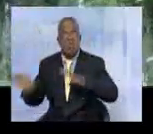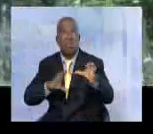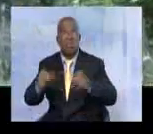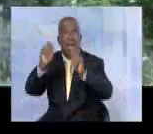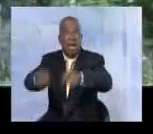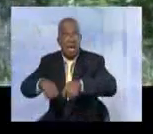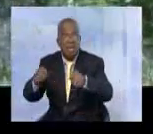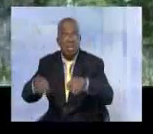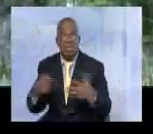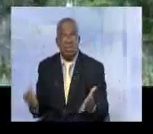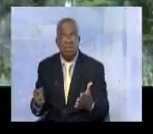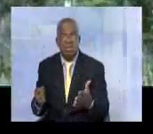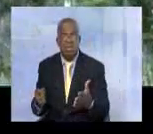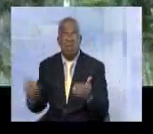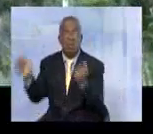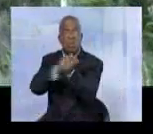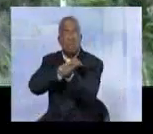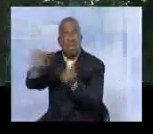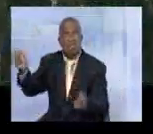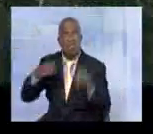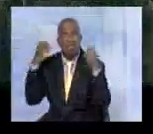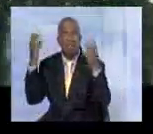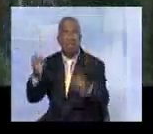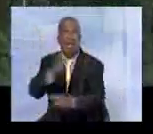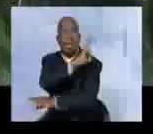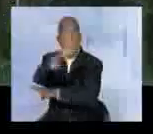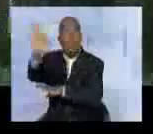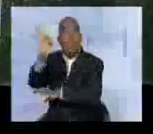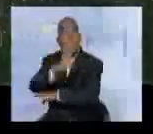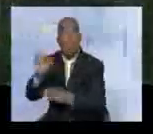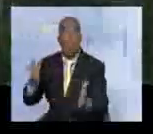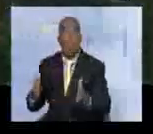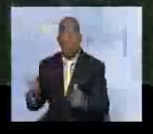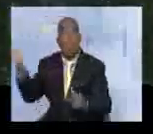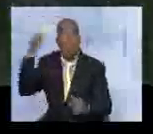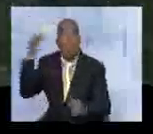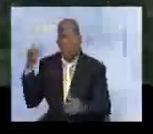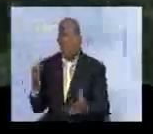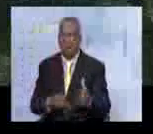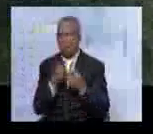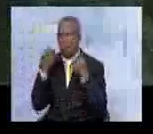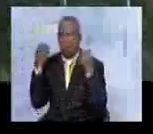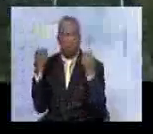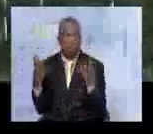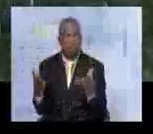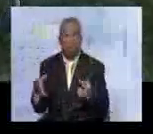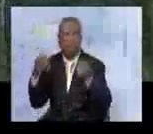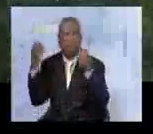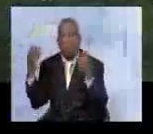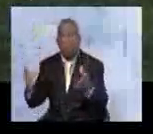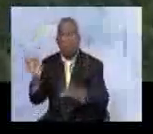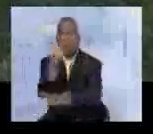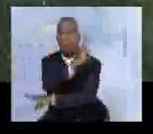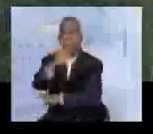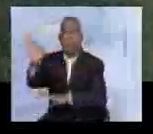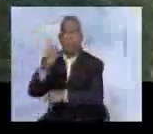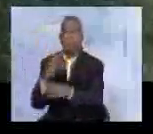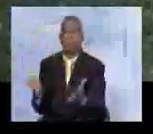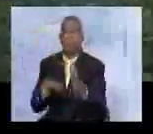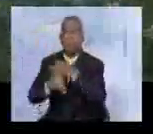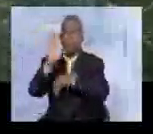moins 16 millions d'hectares de forêt dans les années 60. La Côte d'Ivoire a aujourd'hui moins de 2 millions d'hectares de forêt. Première mise en